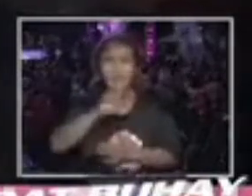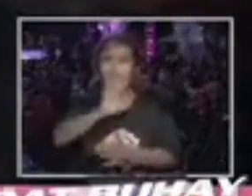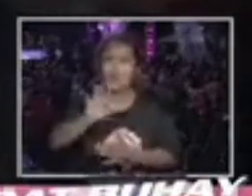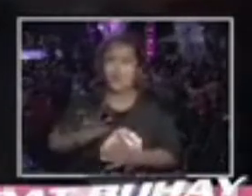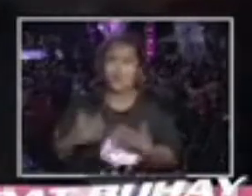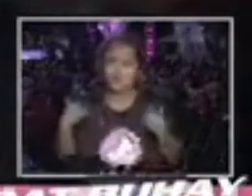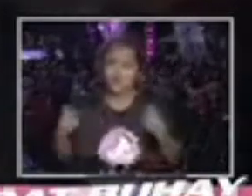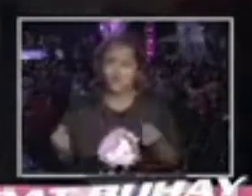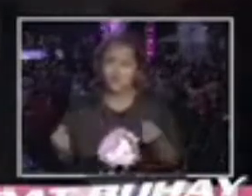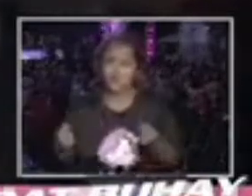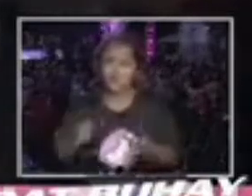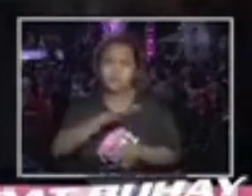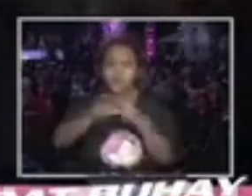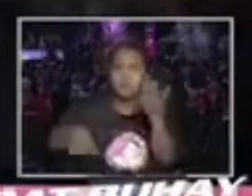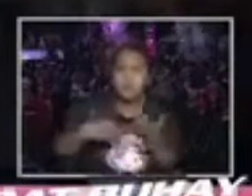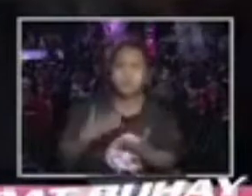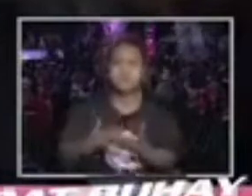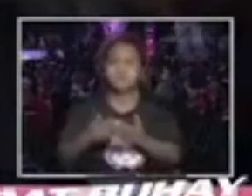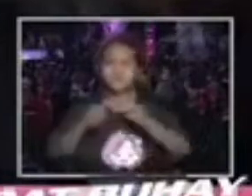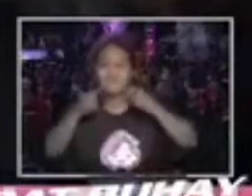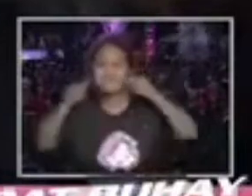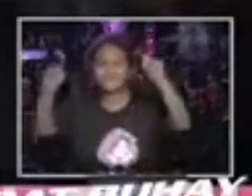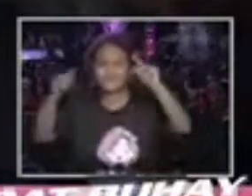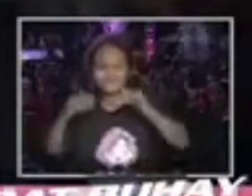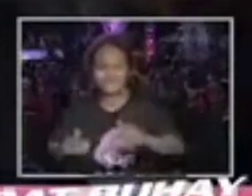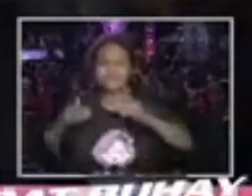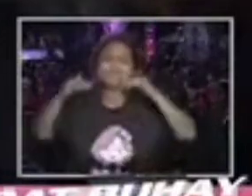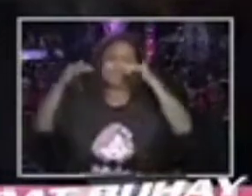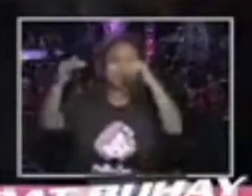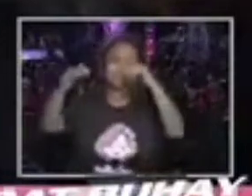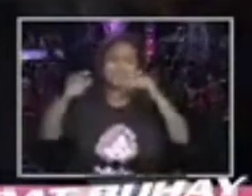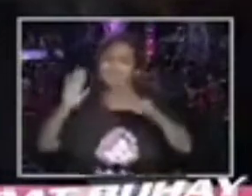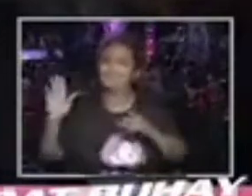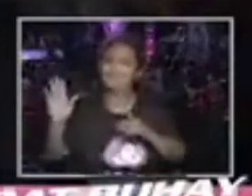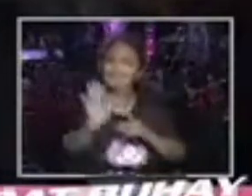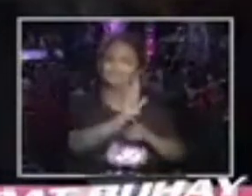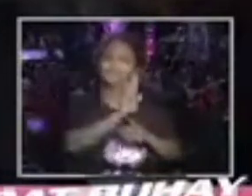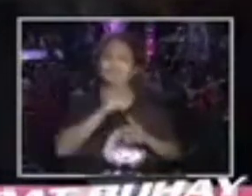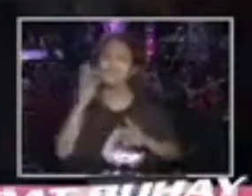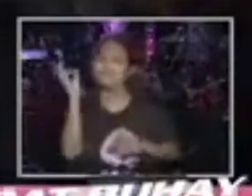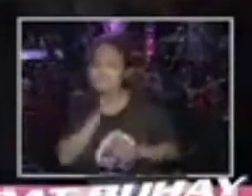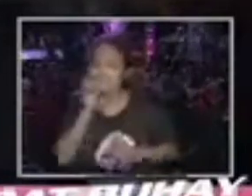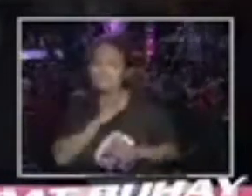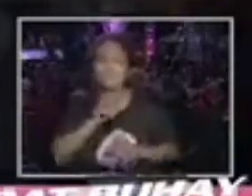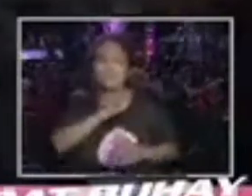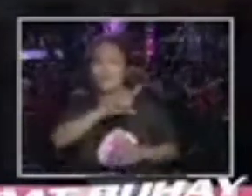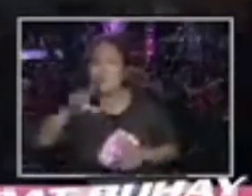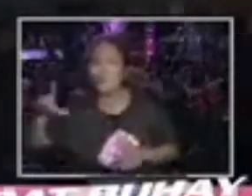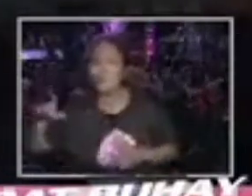lakas para iangat ang buhay ng lahat na Pilipino.